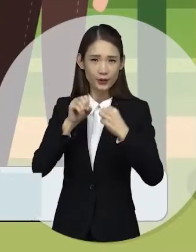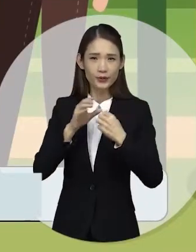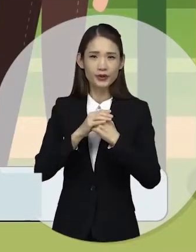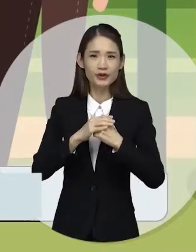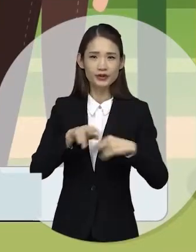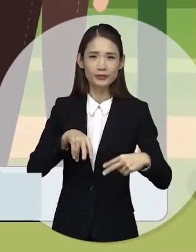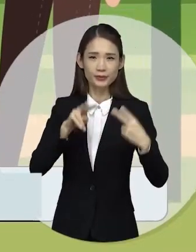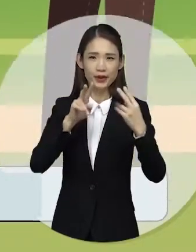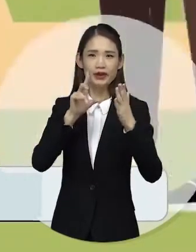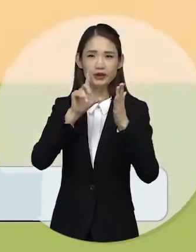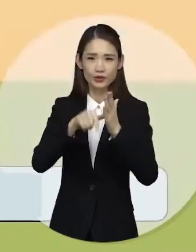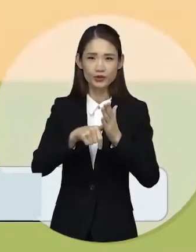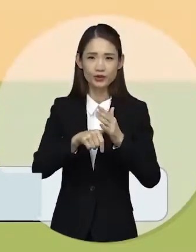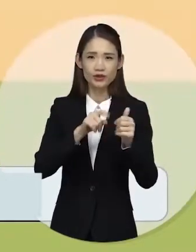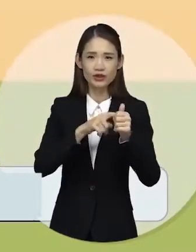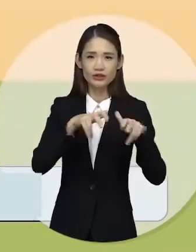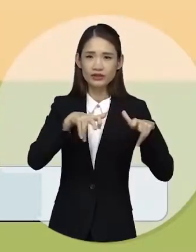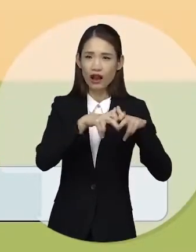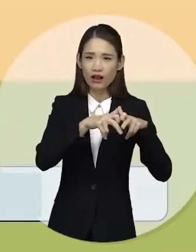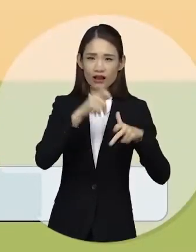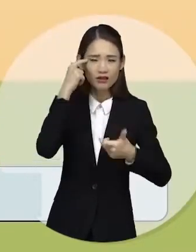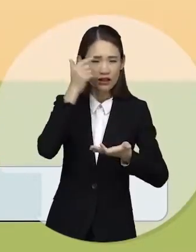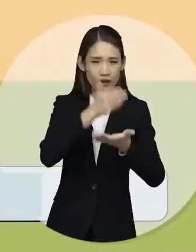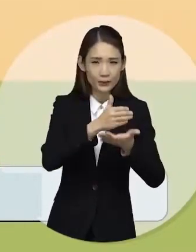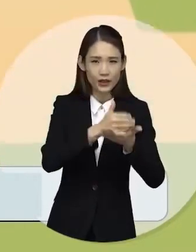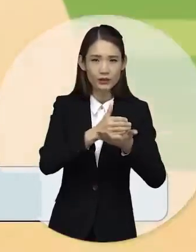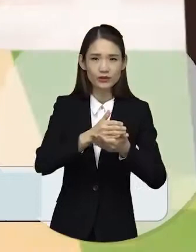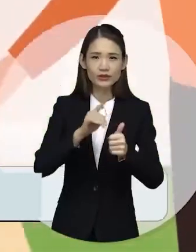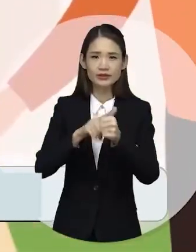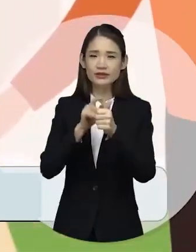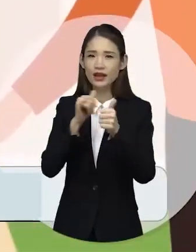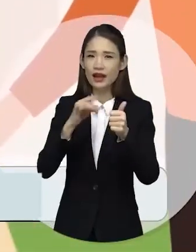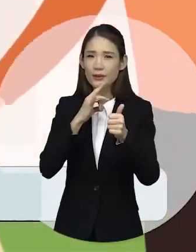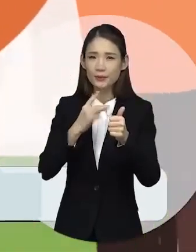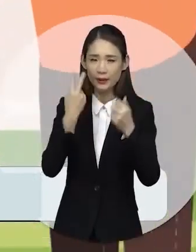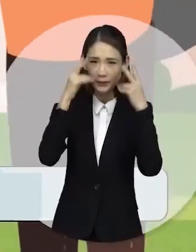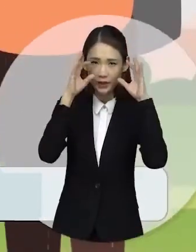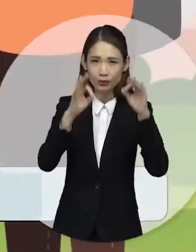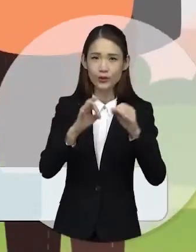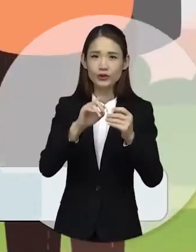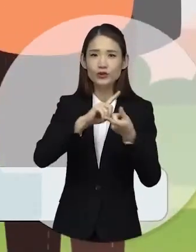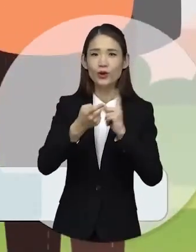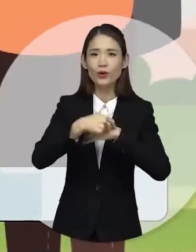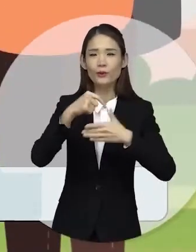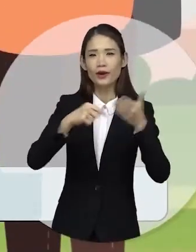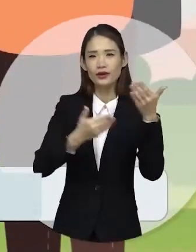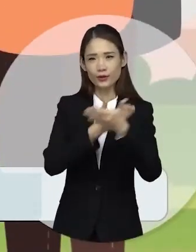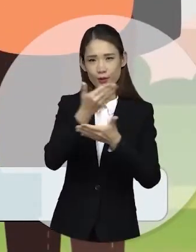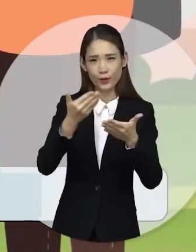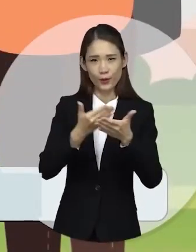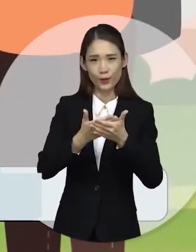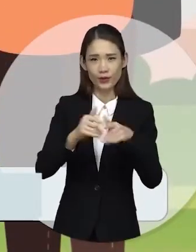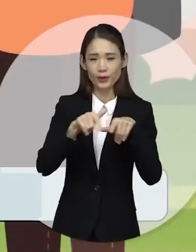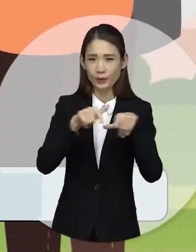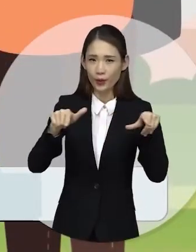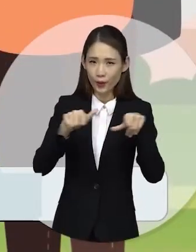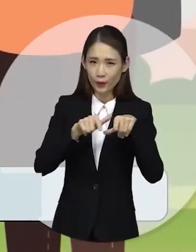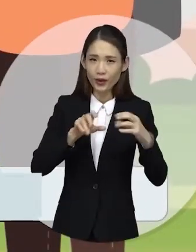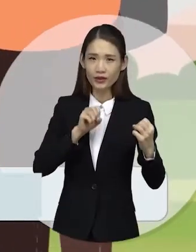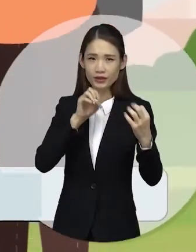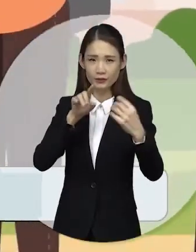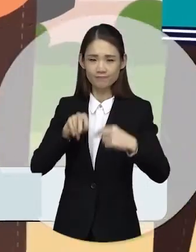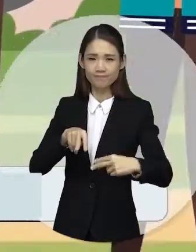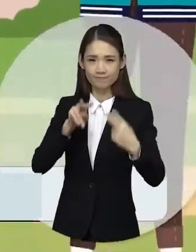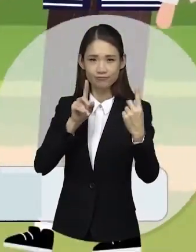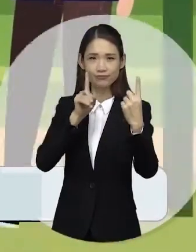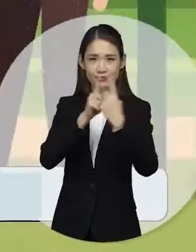있듯이 장애인을 마주할 때도 그 사람의 장애보다는 그 사람을 바라보고 서로의 마음을 공유한다면 어느덧 아무렇지 않게 대화를